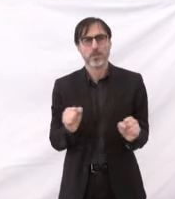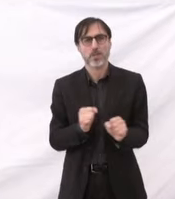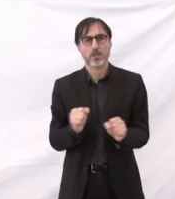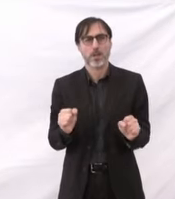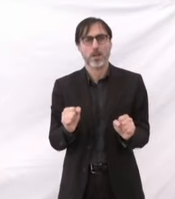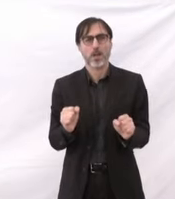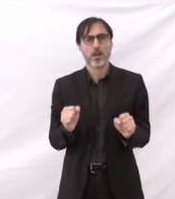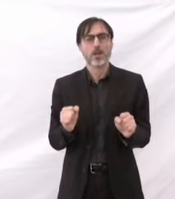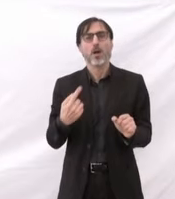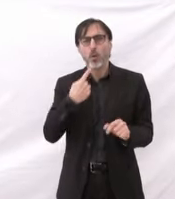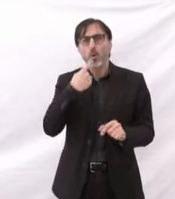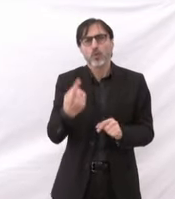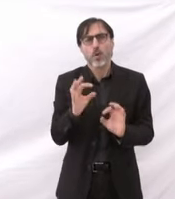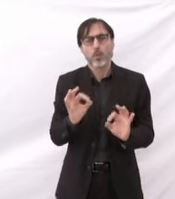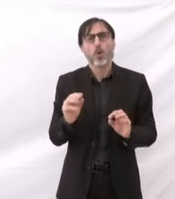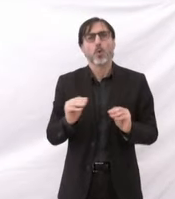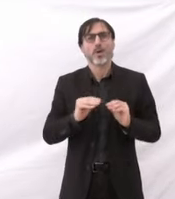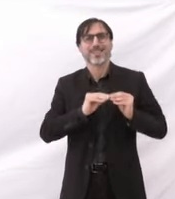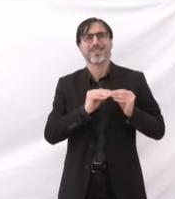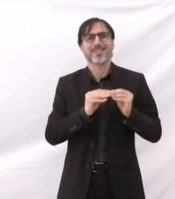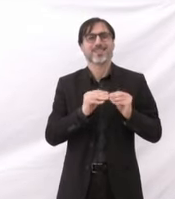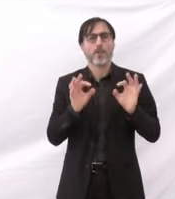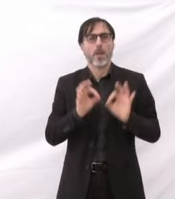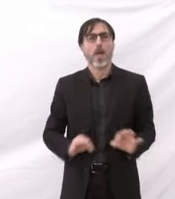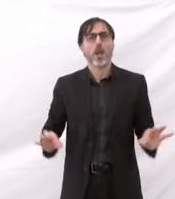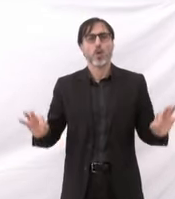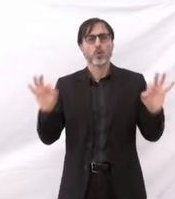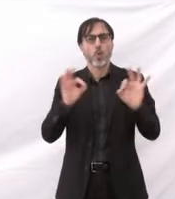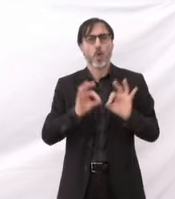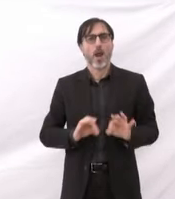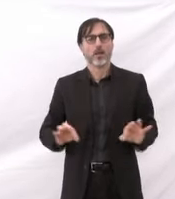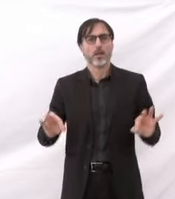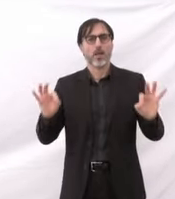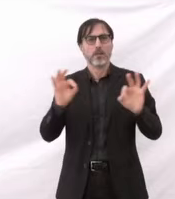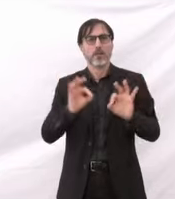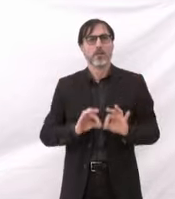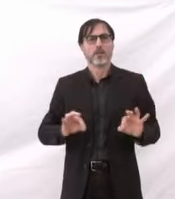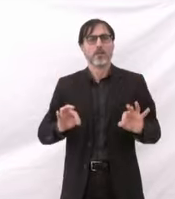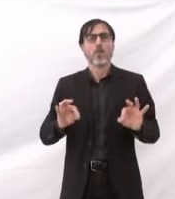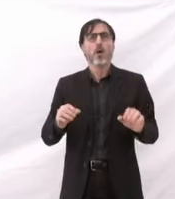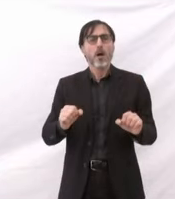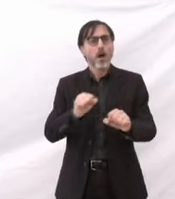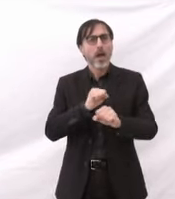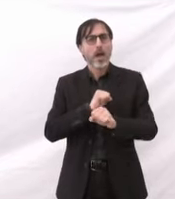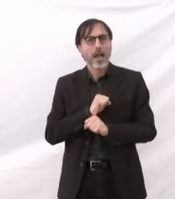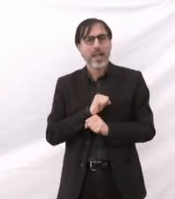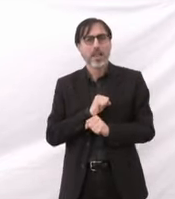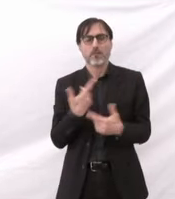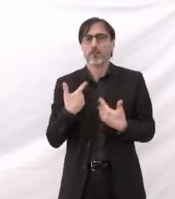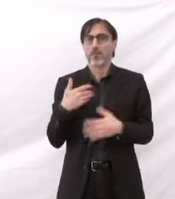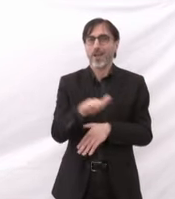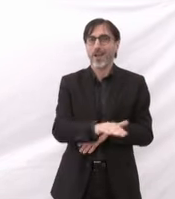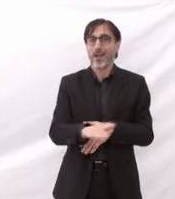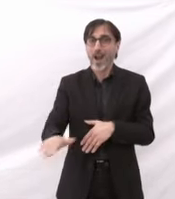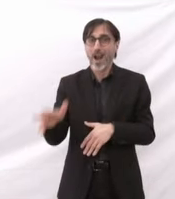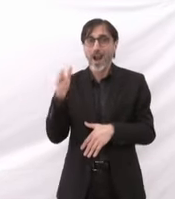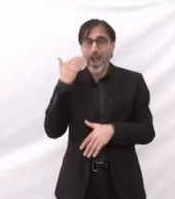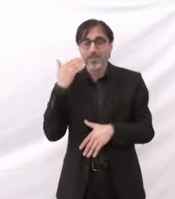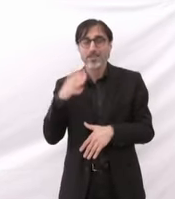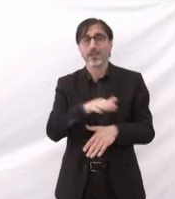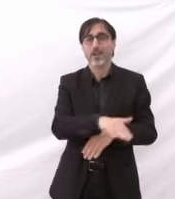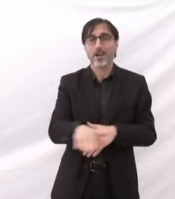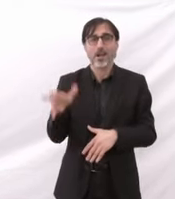del sistema educativo, che crede nel potenziale dei ragazzi e delle